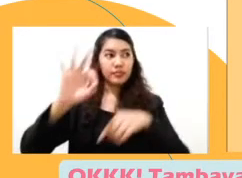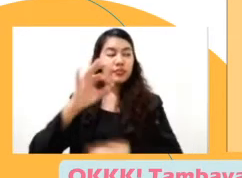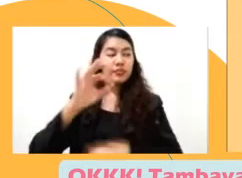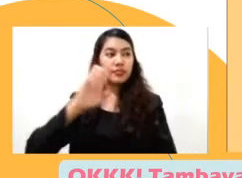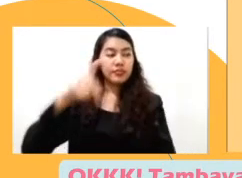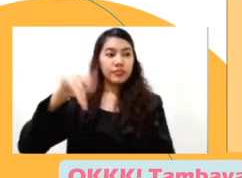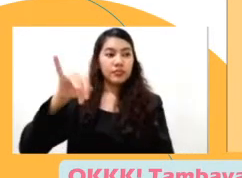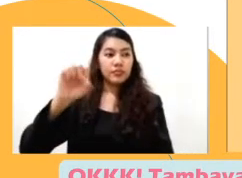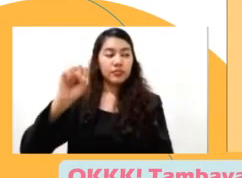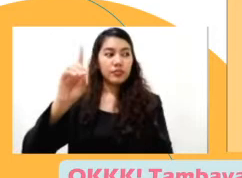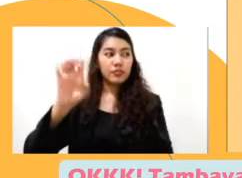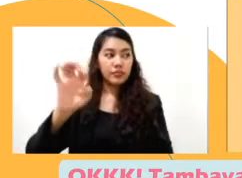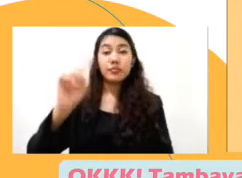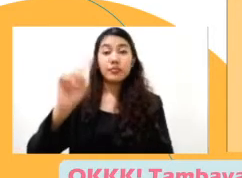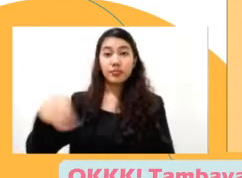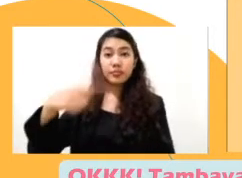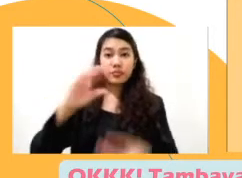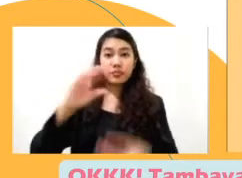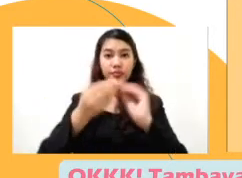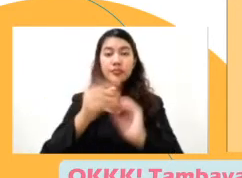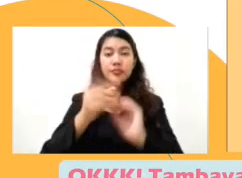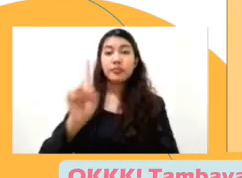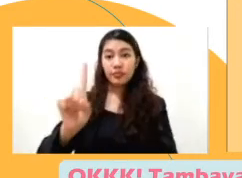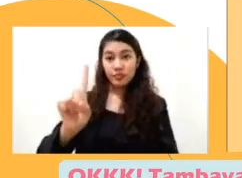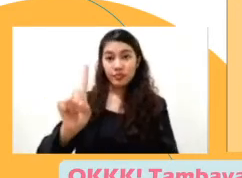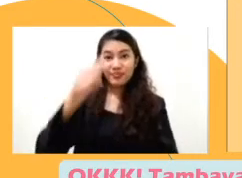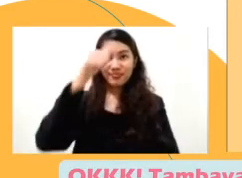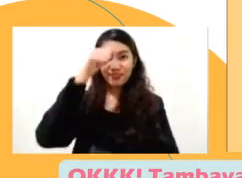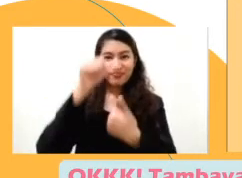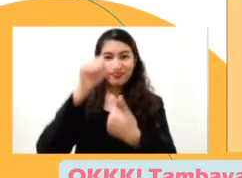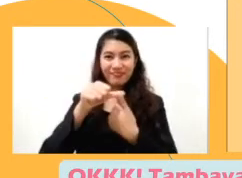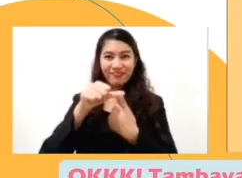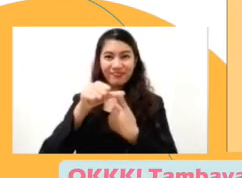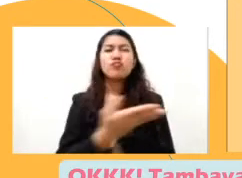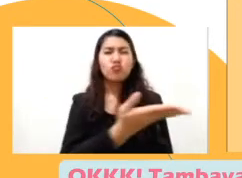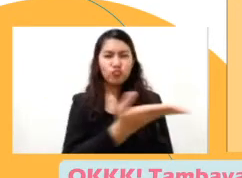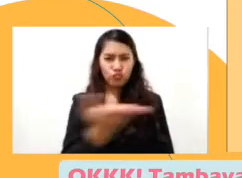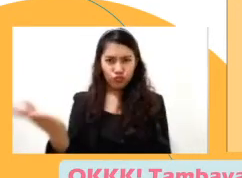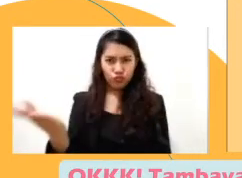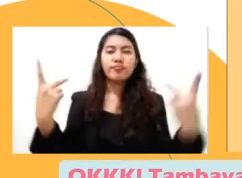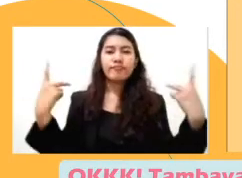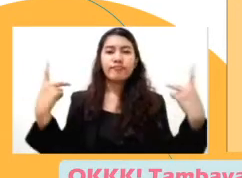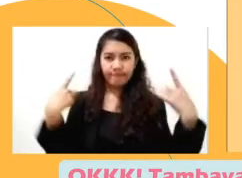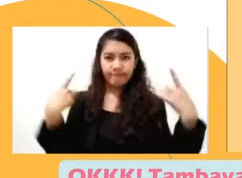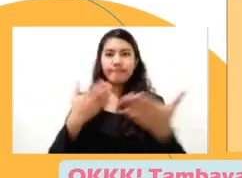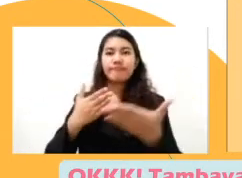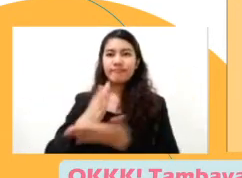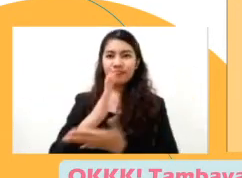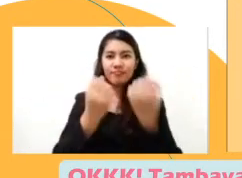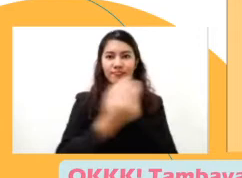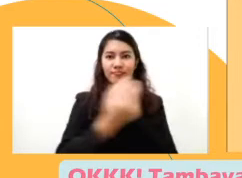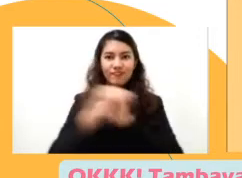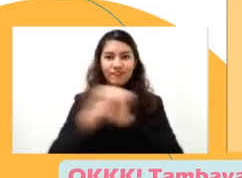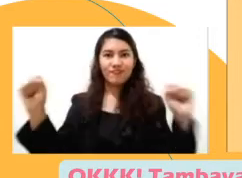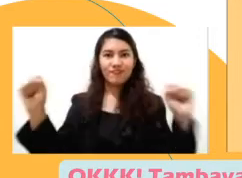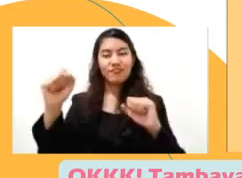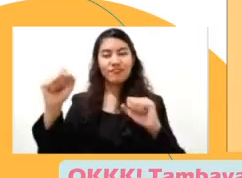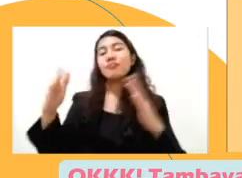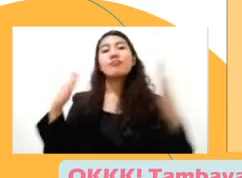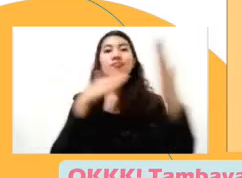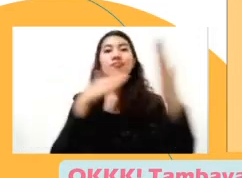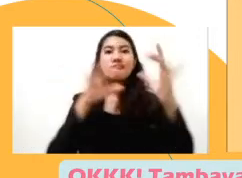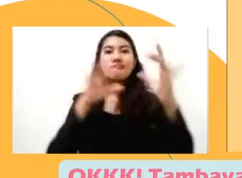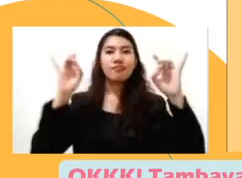Unang-una po sa lahat, may taglay tayong karapatan na maging ligtas sa mga kapahamakan, mabigyan